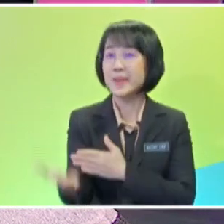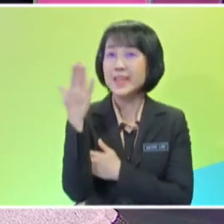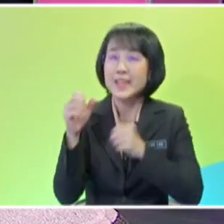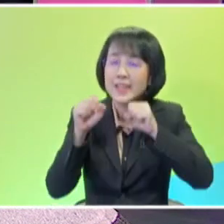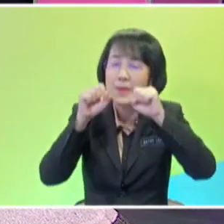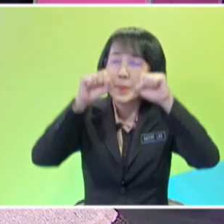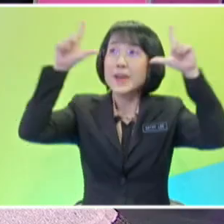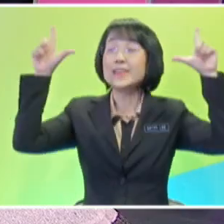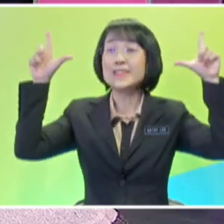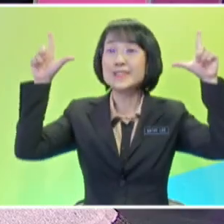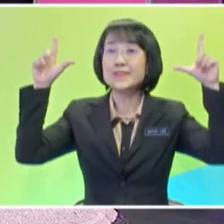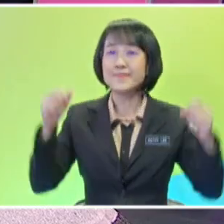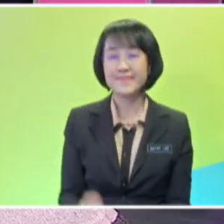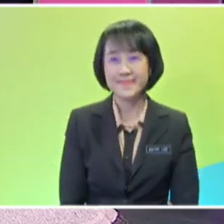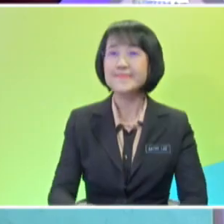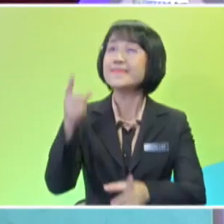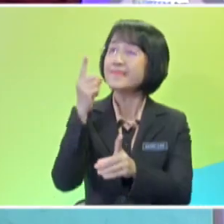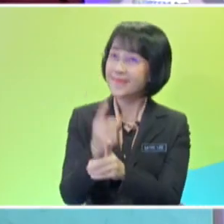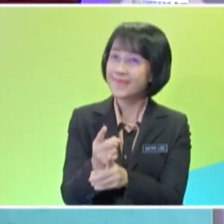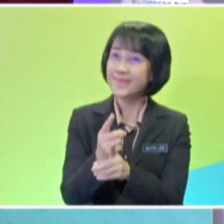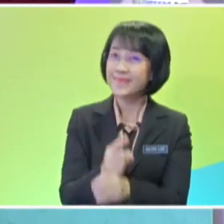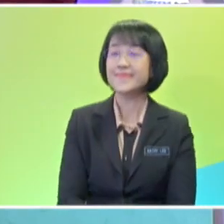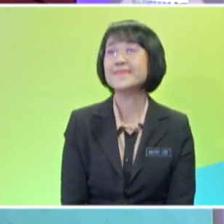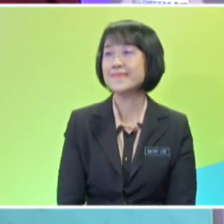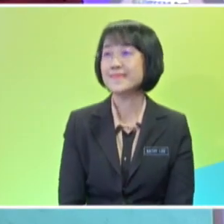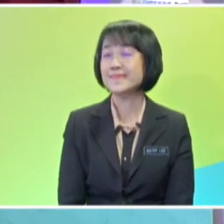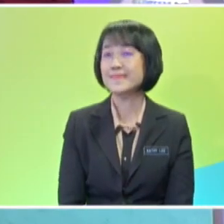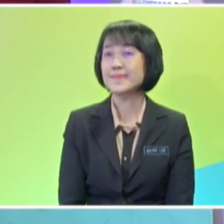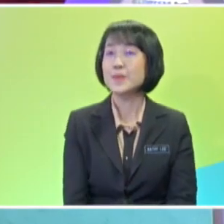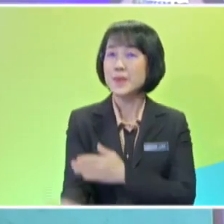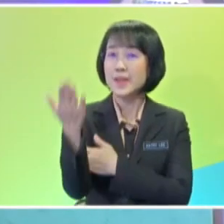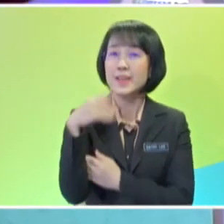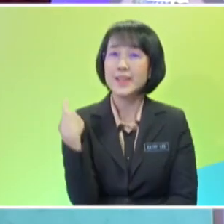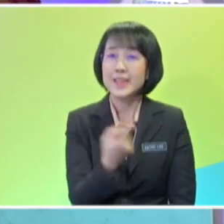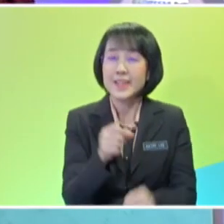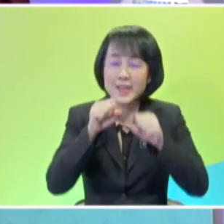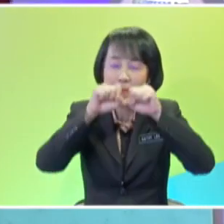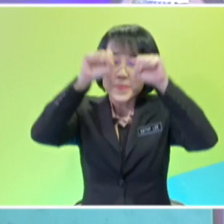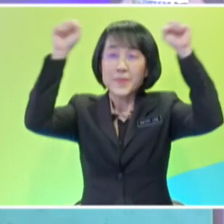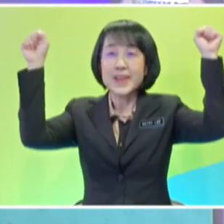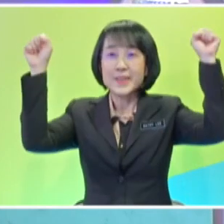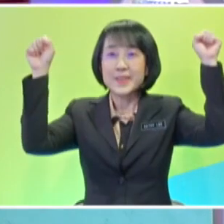betul waktu pagi selalunya kita akan bangun dari tidur